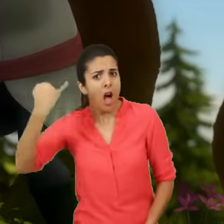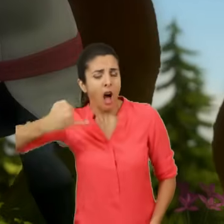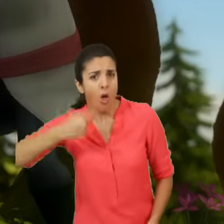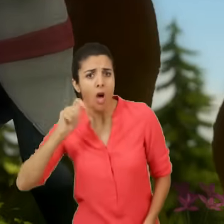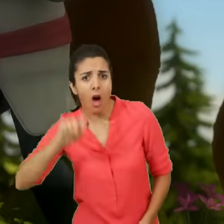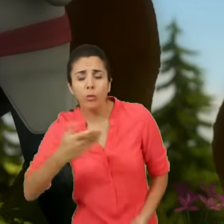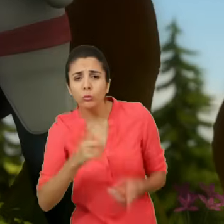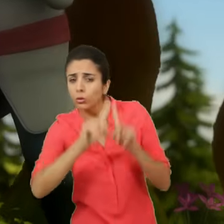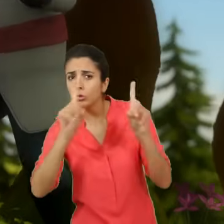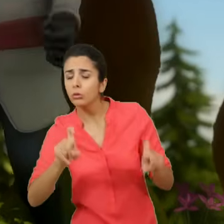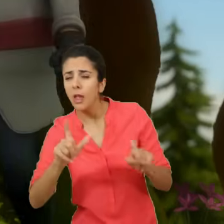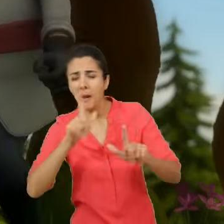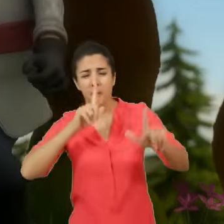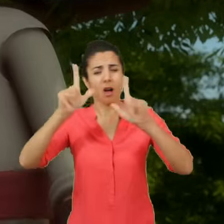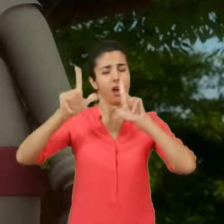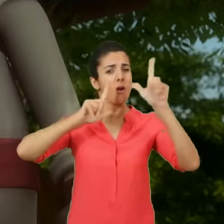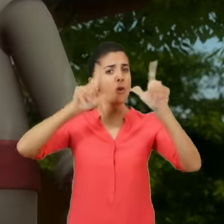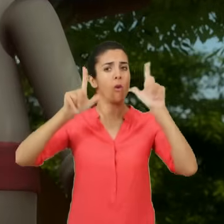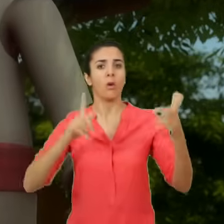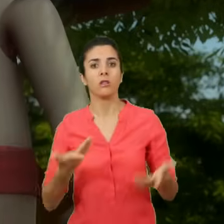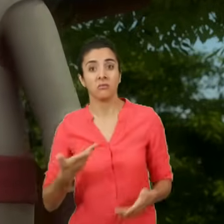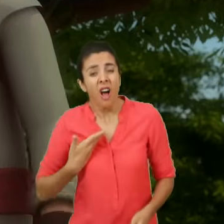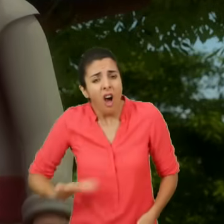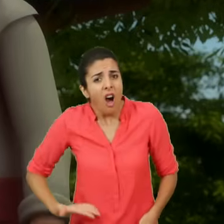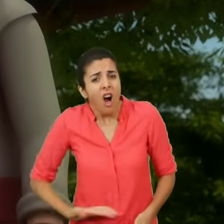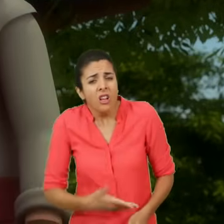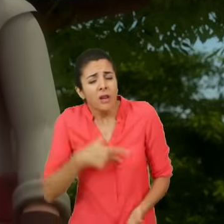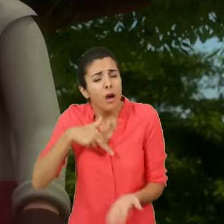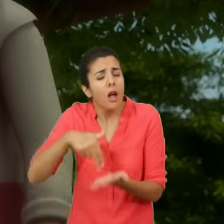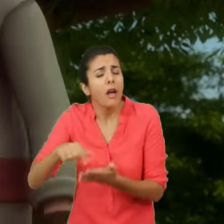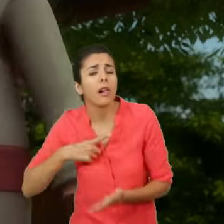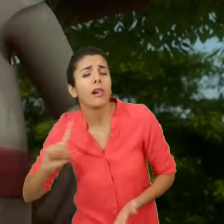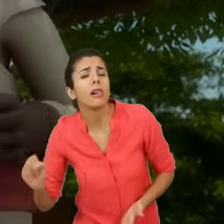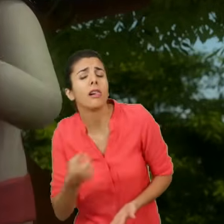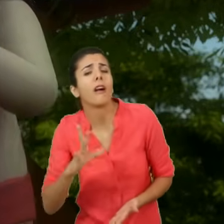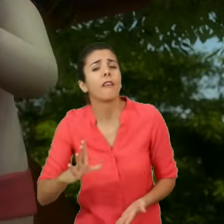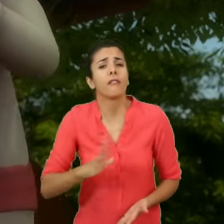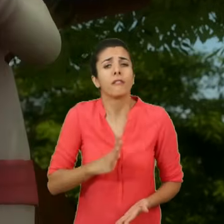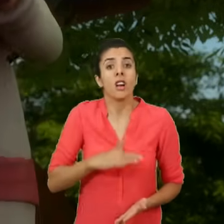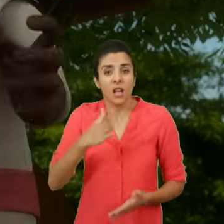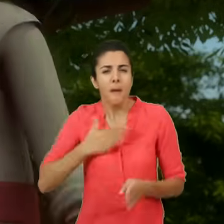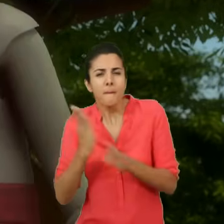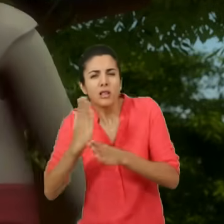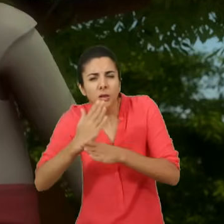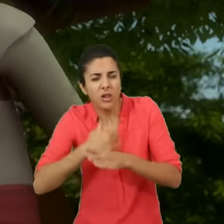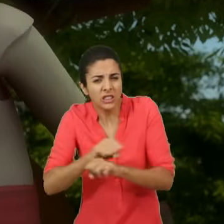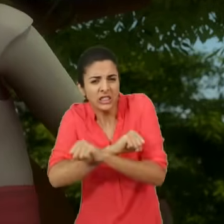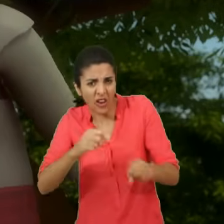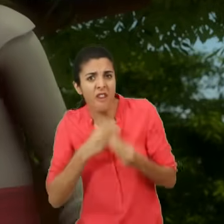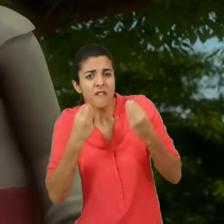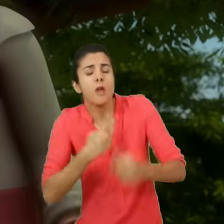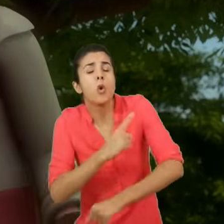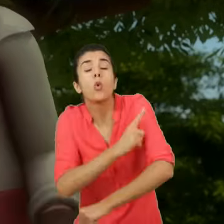mı geçiyorsun? Açlıktan ayaklarım tutmuyor artık. Seni parçalayacak gücüm bile